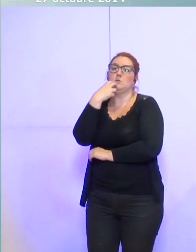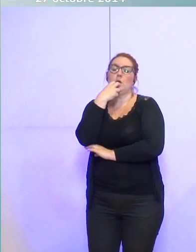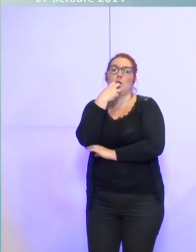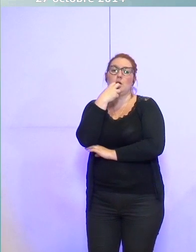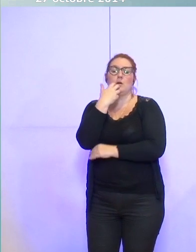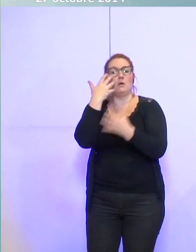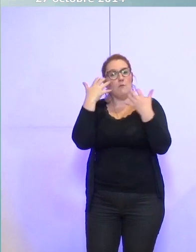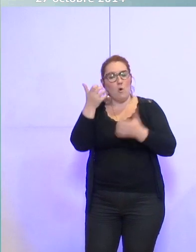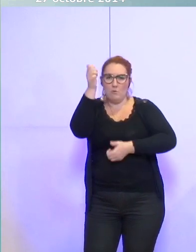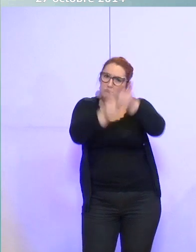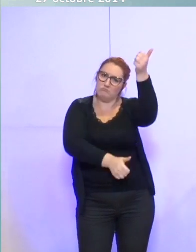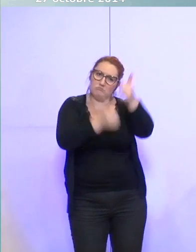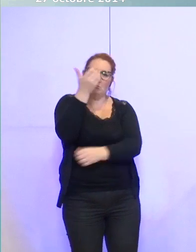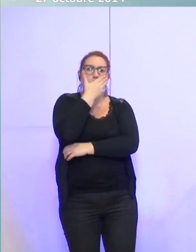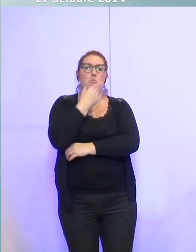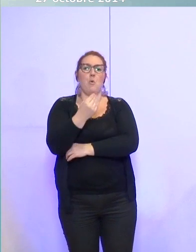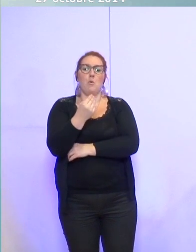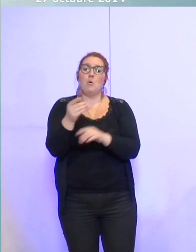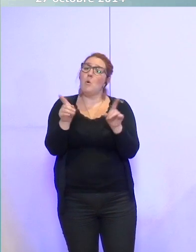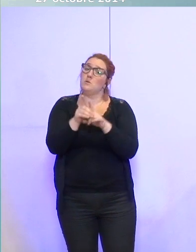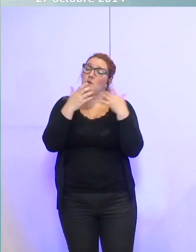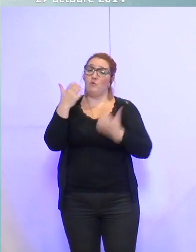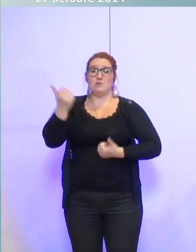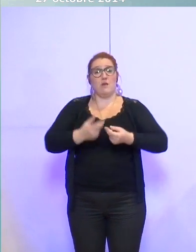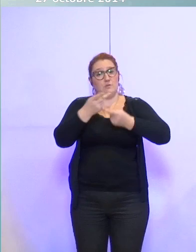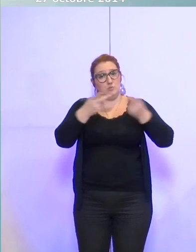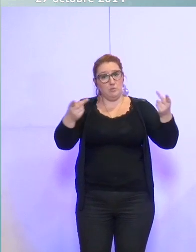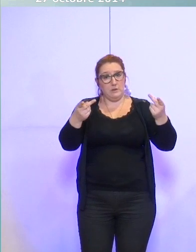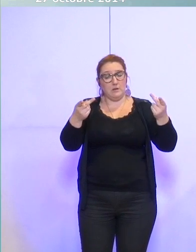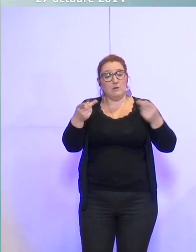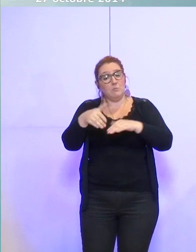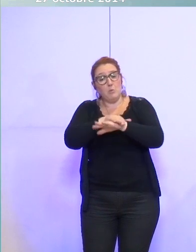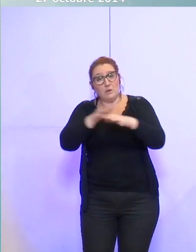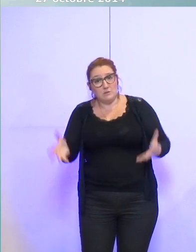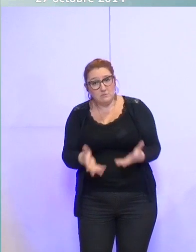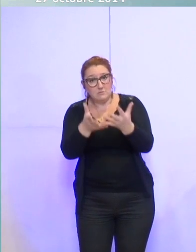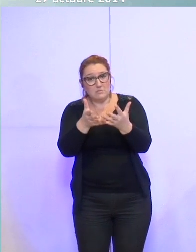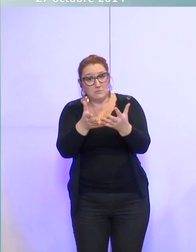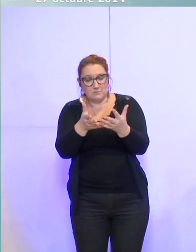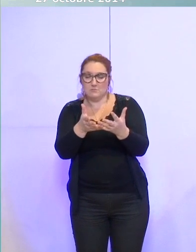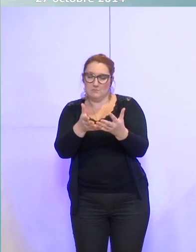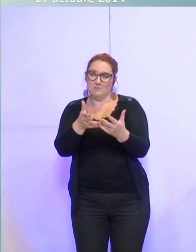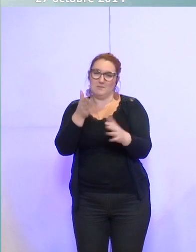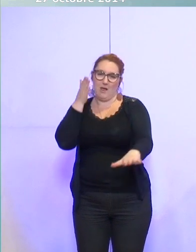faire le choix du service public, pour peu qu'il soit soutenu politiquement, c'est faire le choix de l'avenir.